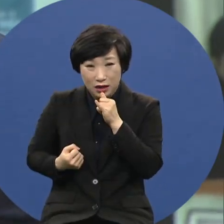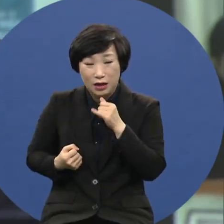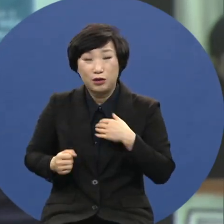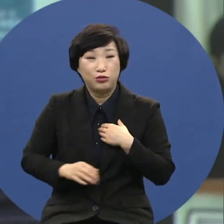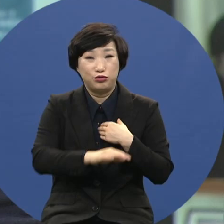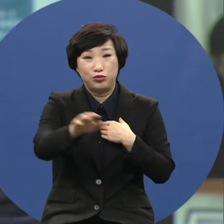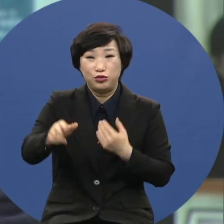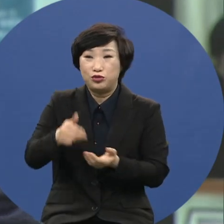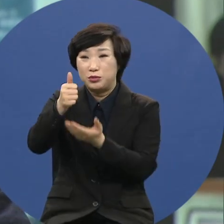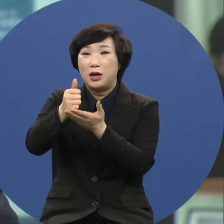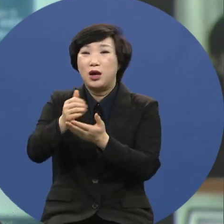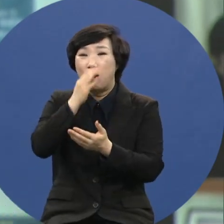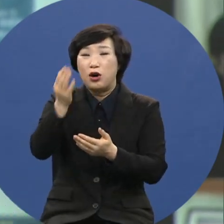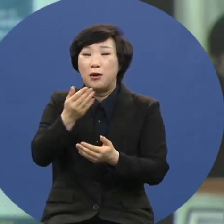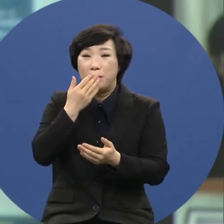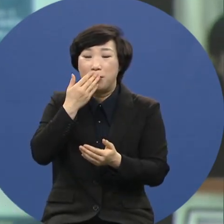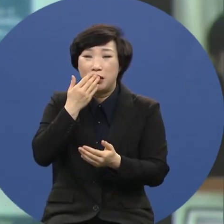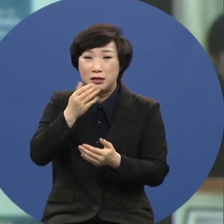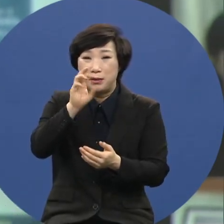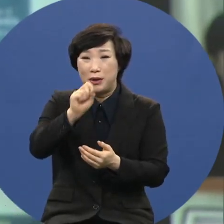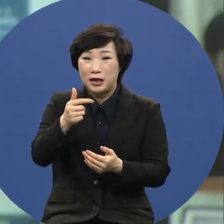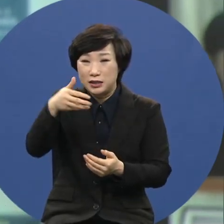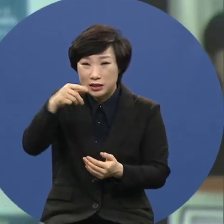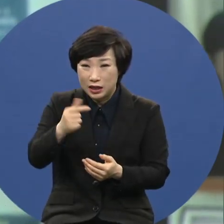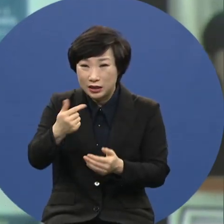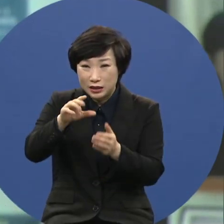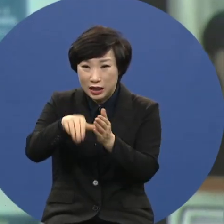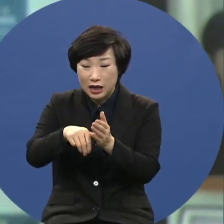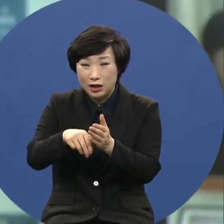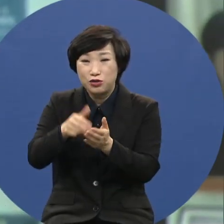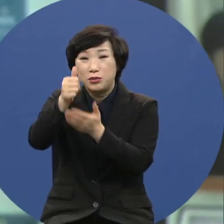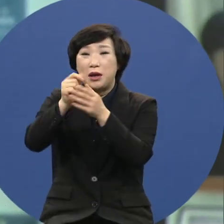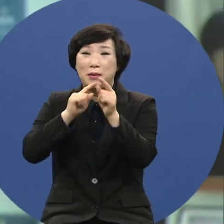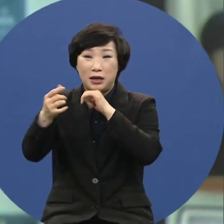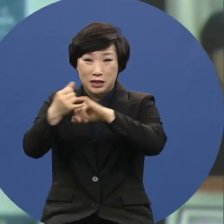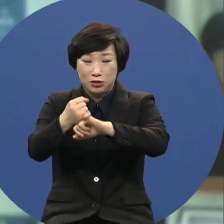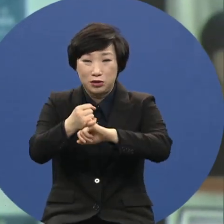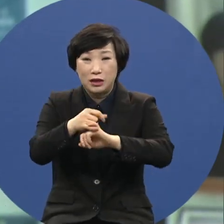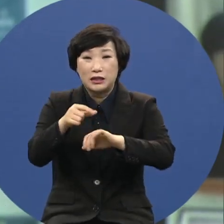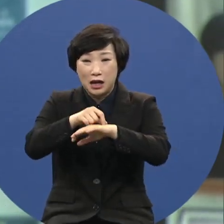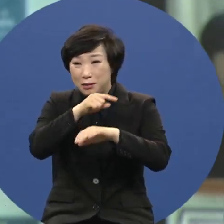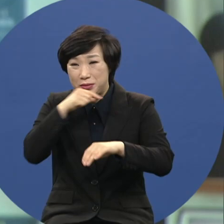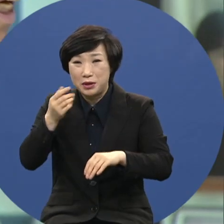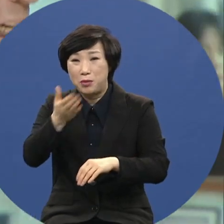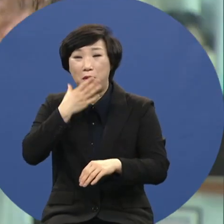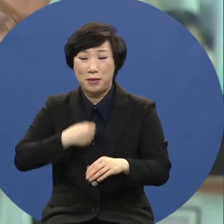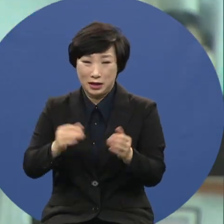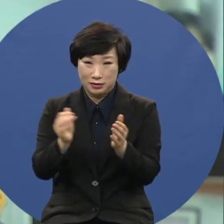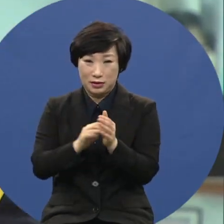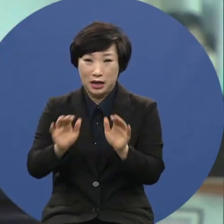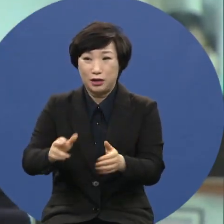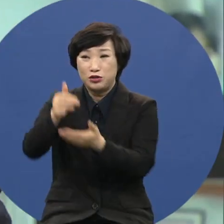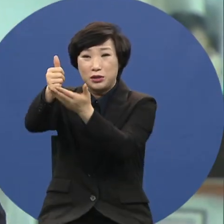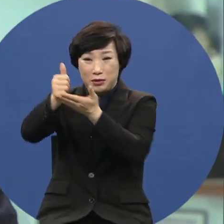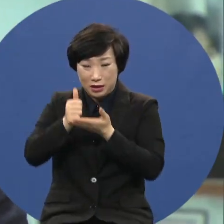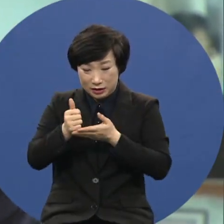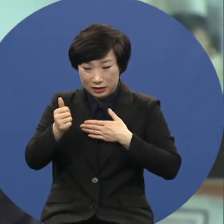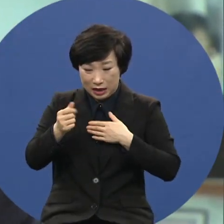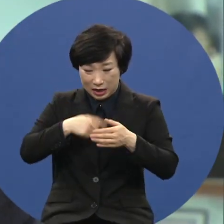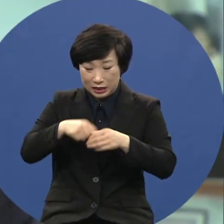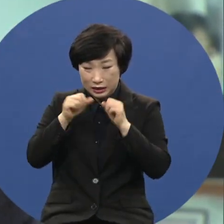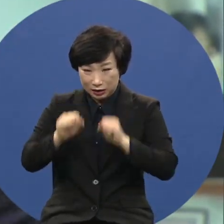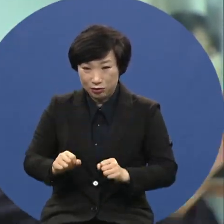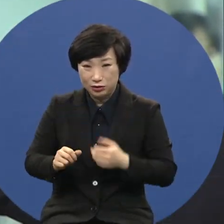우린 주의 많잖아요. 그 언약의 피와 언약의 살을 먹고 마셨습니다. 주님이 내 안에 계시고 내가 주 안에 있기